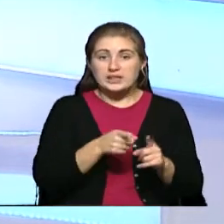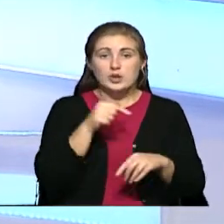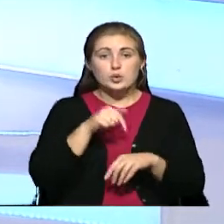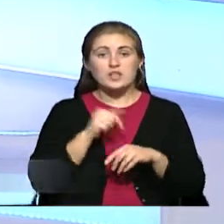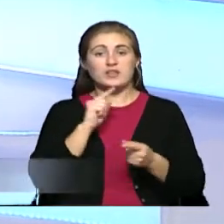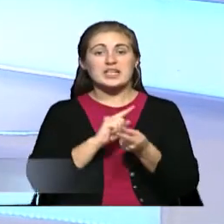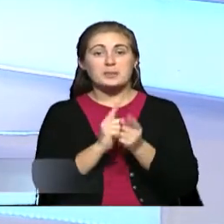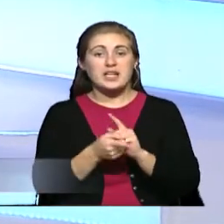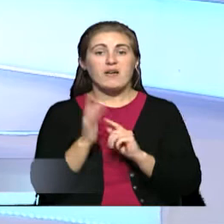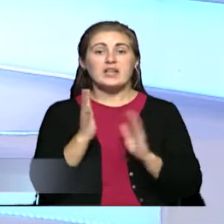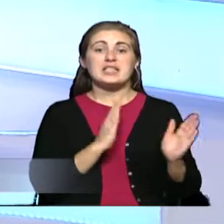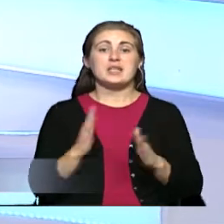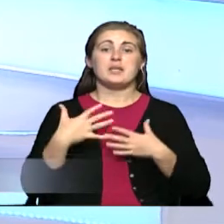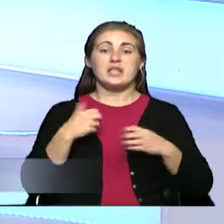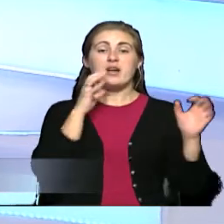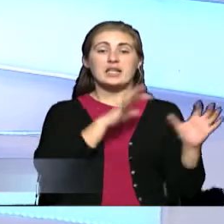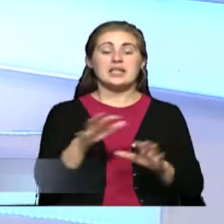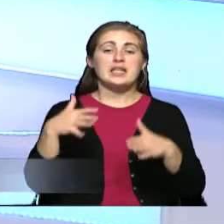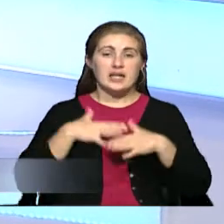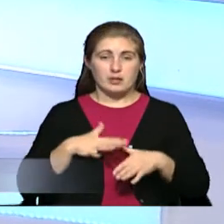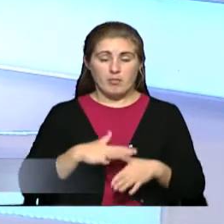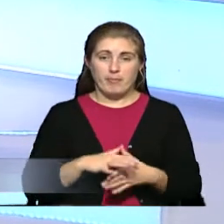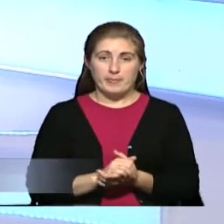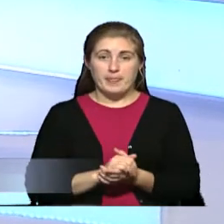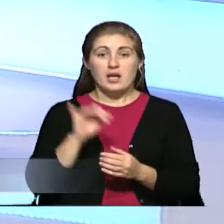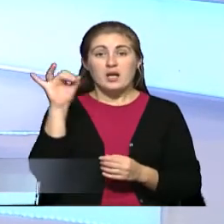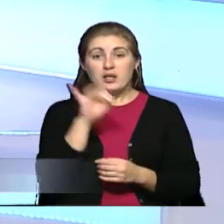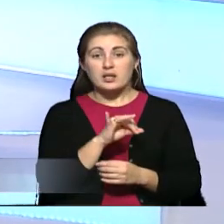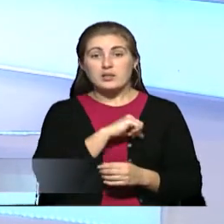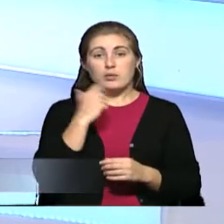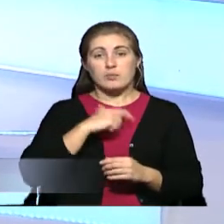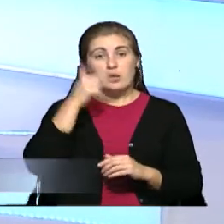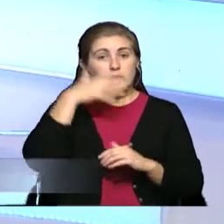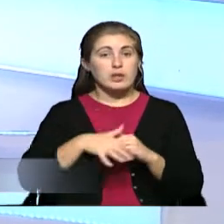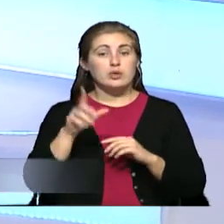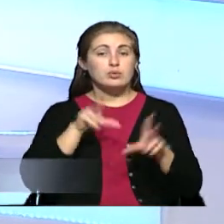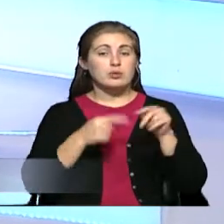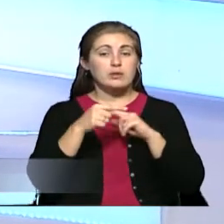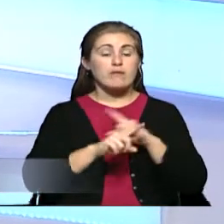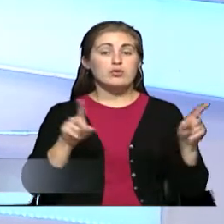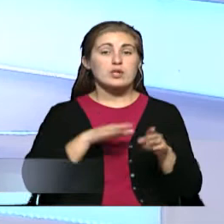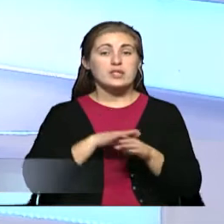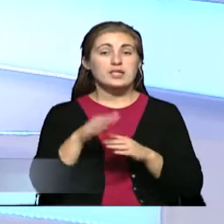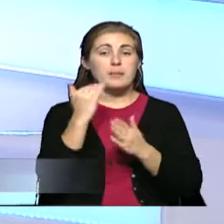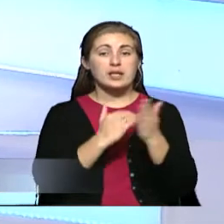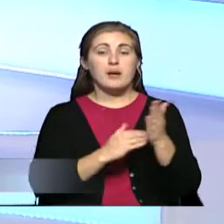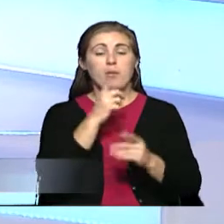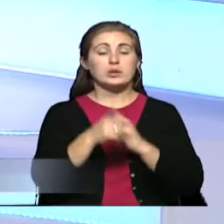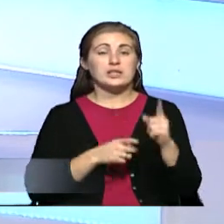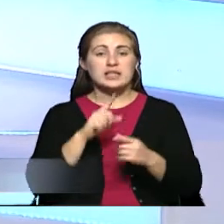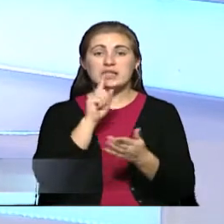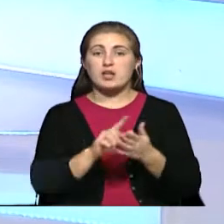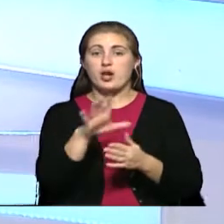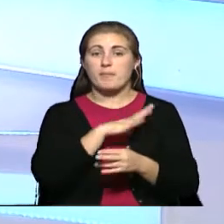существенных изменений в системе здравоохранения Крыма. И, само собой разумеется, с учетом того, что реализация программы модернизации должна